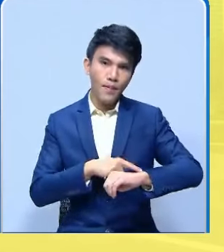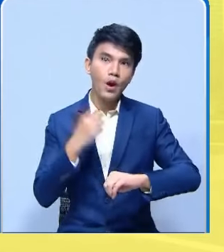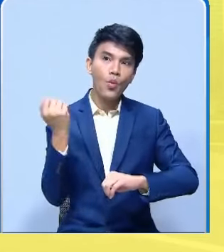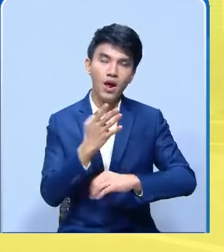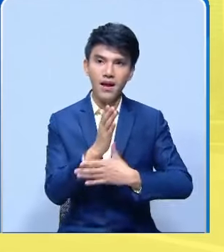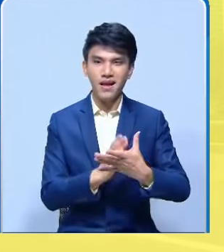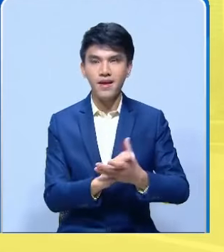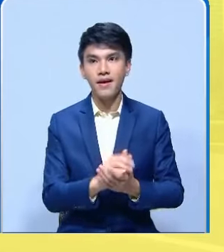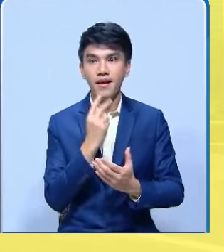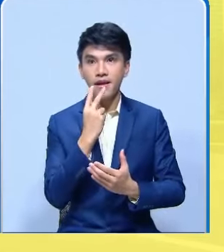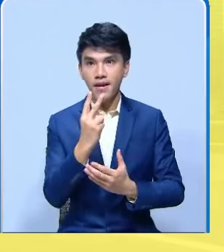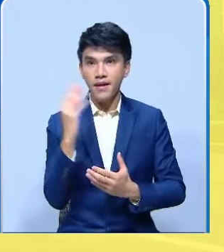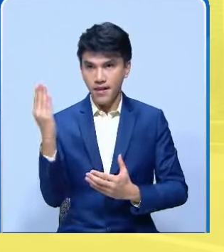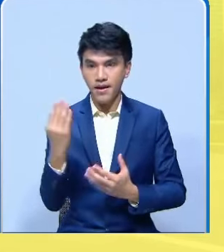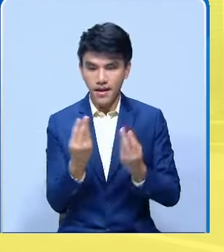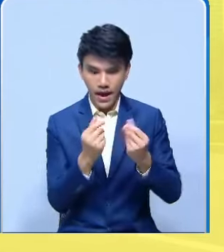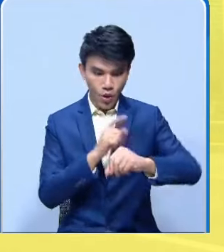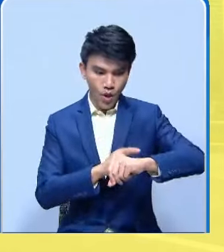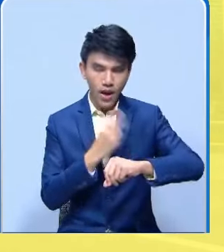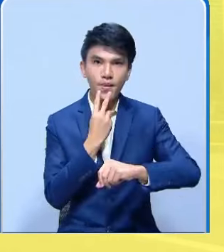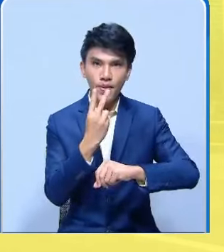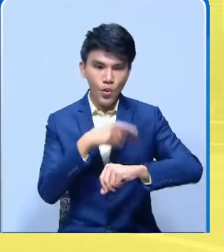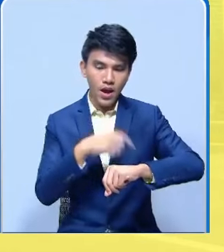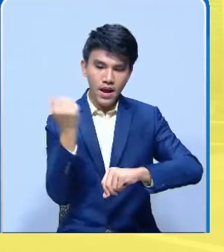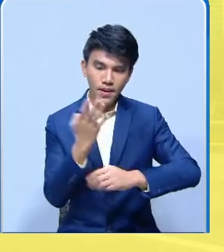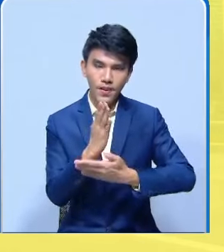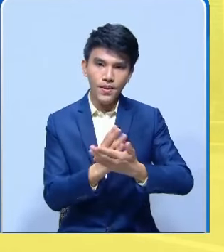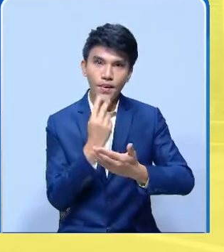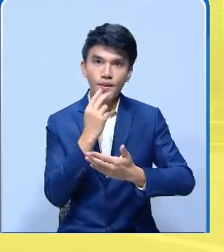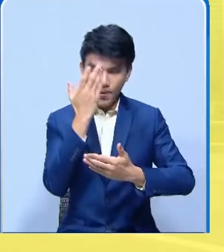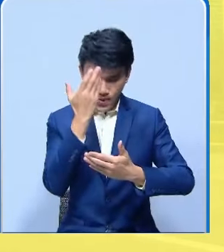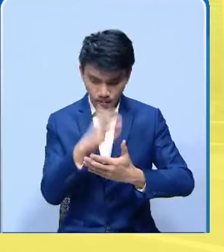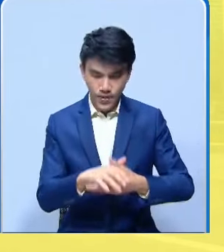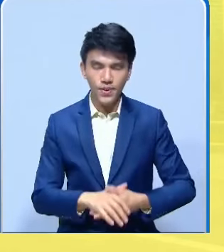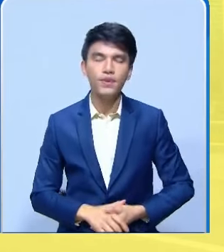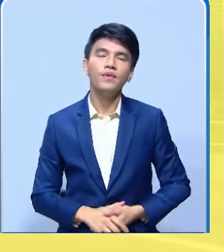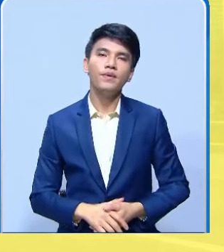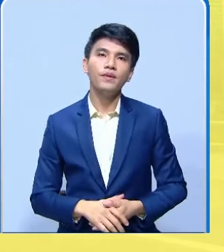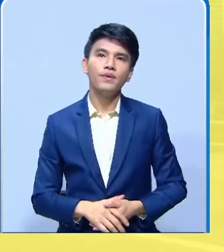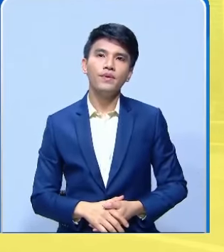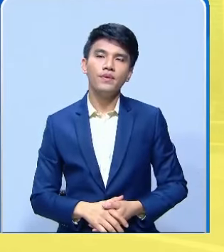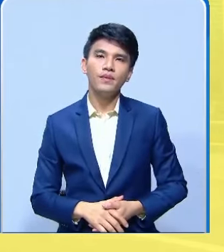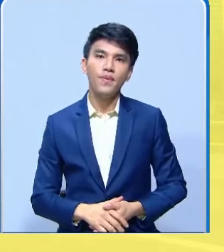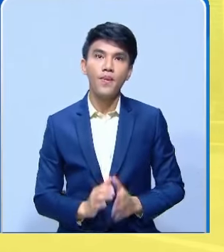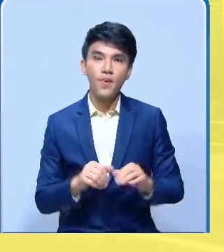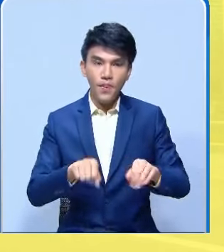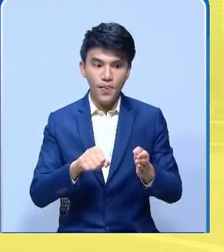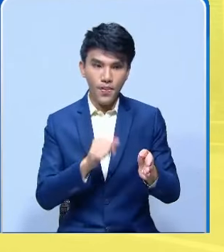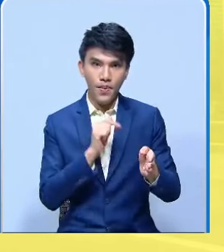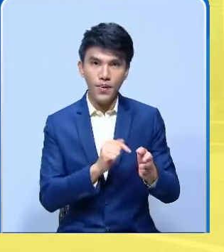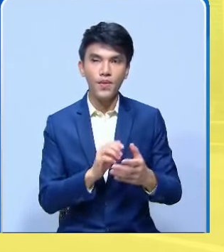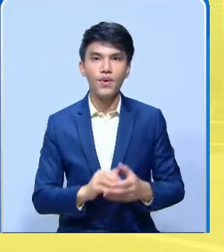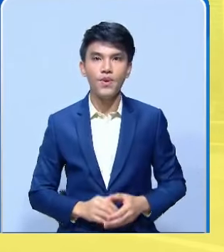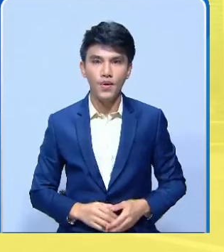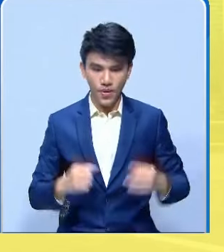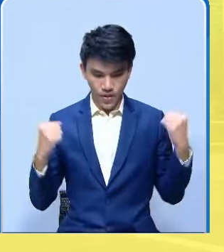ห็นไหมผู้ชมดูตัวเลขเลขเวลานี่นะครับ 4:30 ครึ่งมาดูลาดเหลาก่อนแล้วครับนะคนขี่รถจักรยานยนต์ที่สวมเ